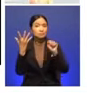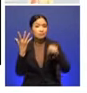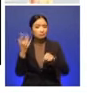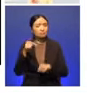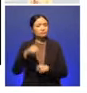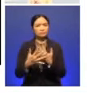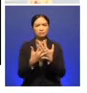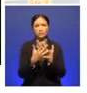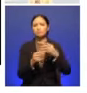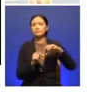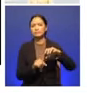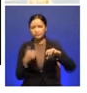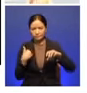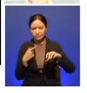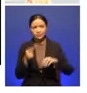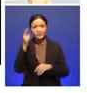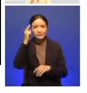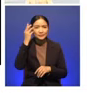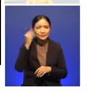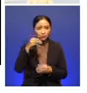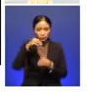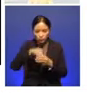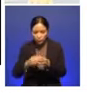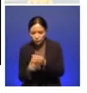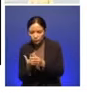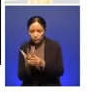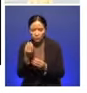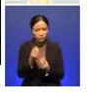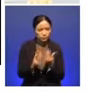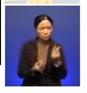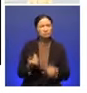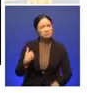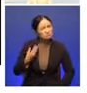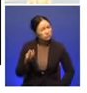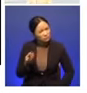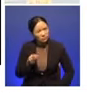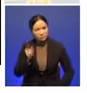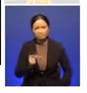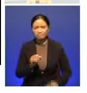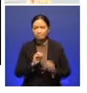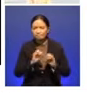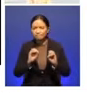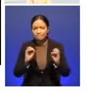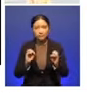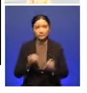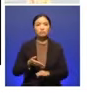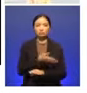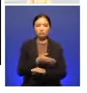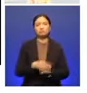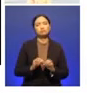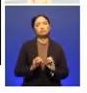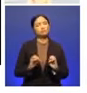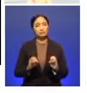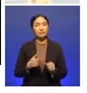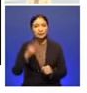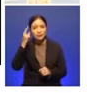ในเรือนจำเนี่ยค่ะเชื่อไหมคะว่าแนวคิดเรื่องการปลูกต้นไม้เนี่ยมีน้อยมากแทบจะไม่มีเลยนะคะเพราะฉะนั้นเนี่ย